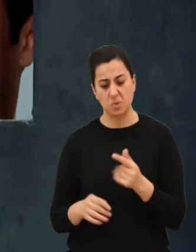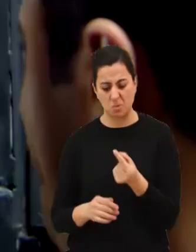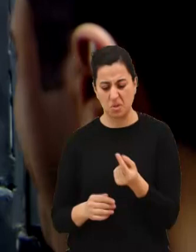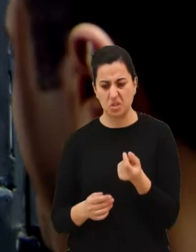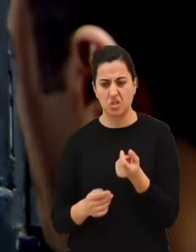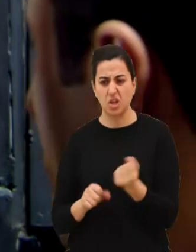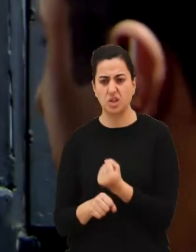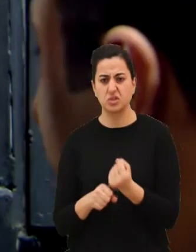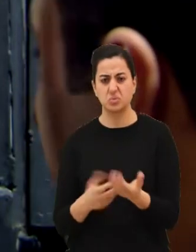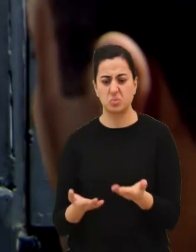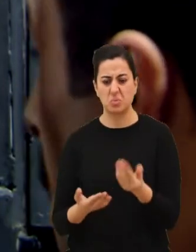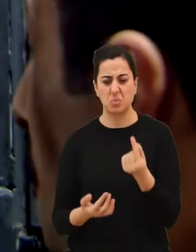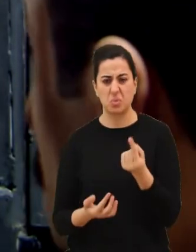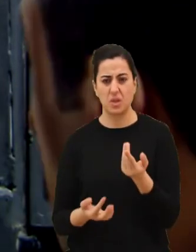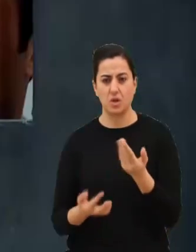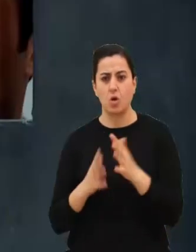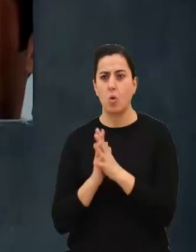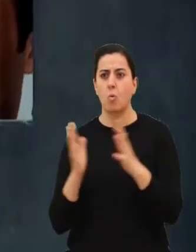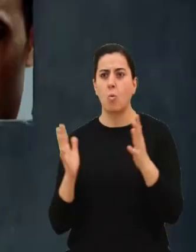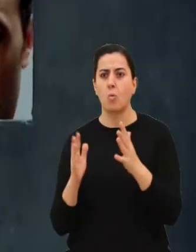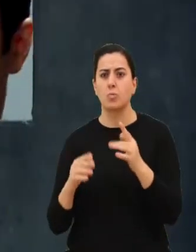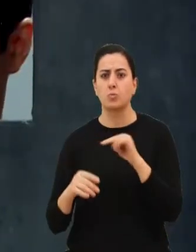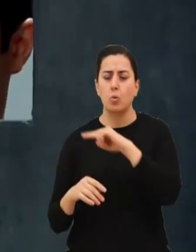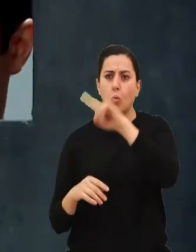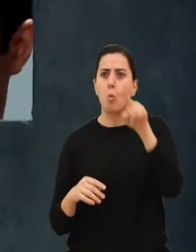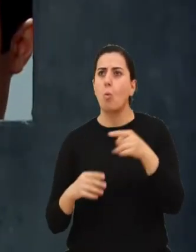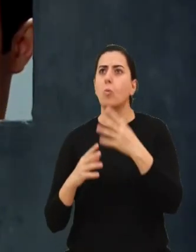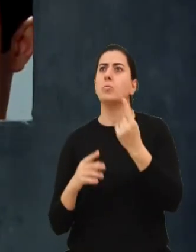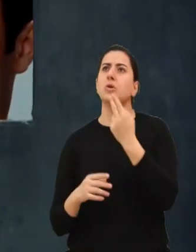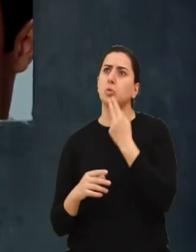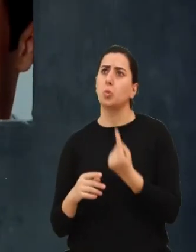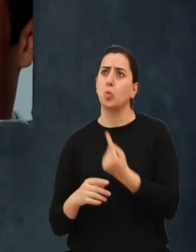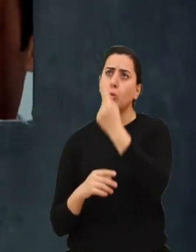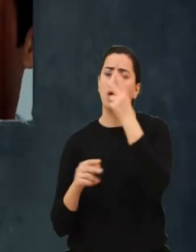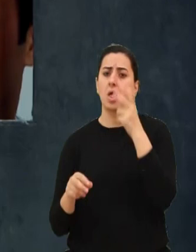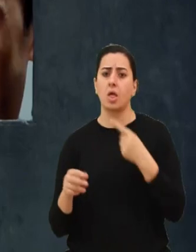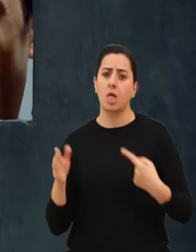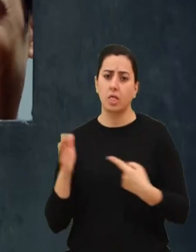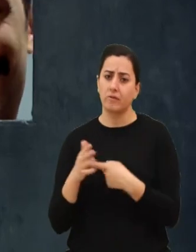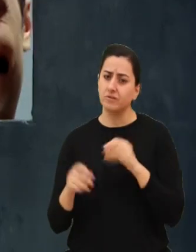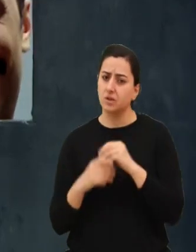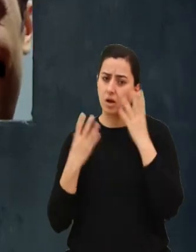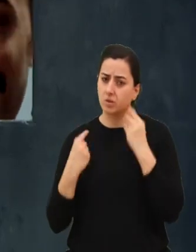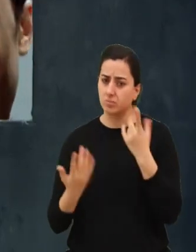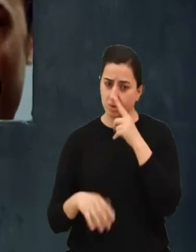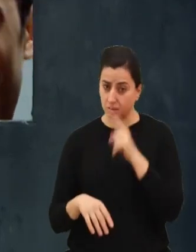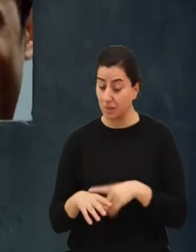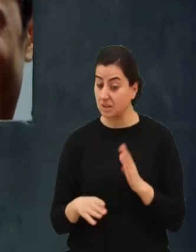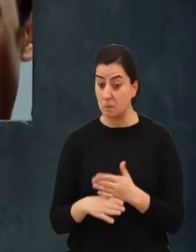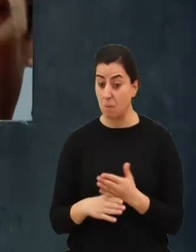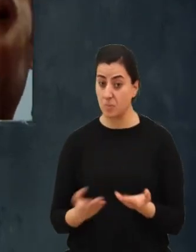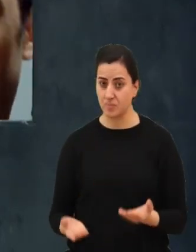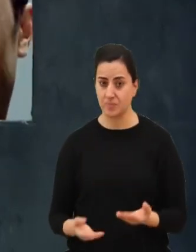taş. Bir mahallede, koskoca mahallede dönmüş dolaşmış... O kadıncağızın gözüne isabet etmiş yani. Neden